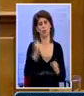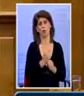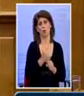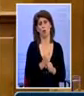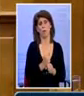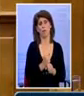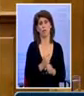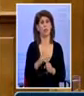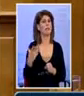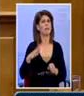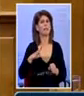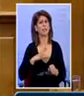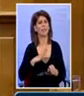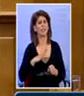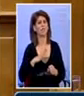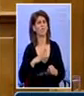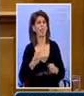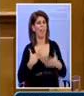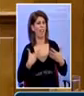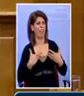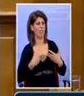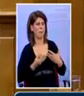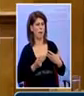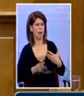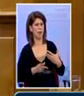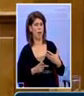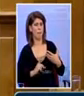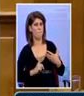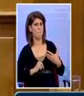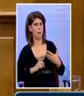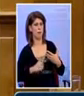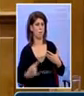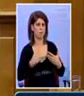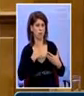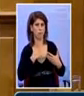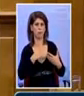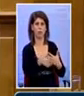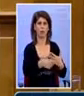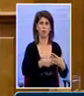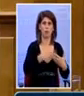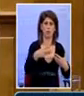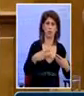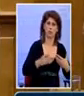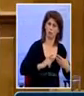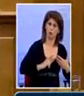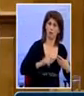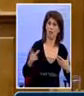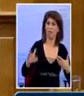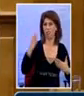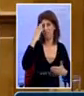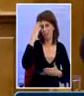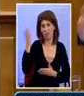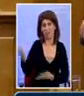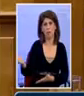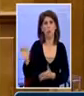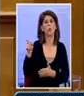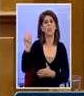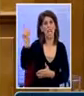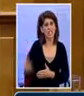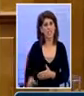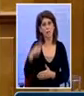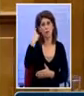Κάθεστε χερέκακα και περιμένετε να αποτύχουμε. Καρτερικά. Δεν σας τιμά ούτε εσάς, ούτε την